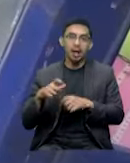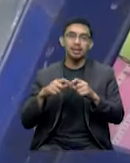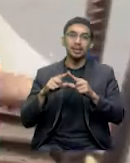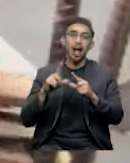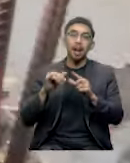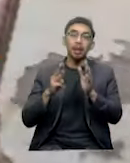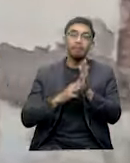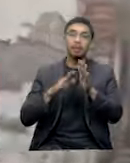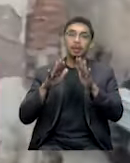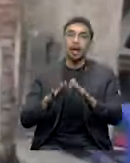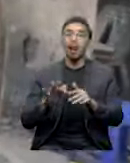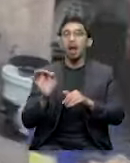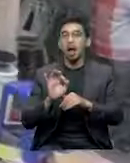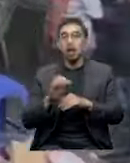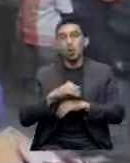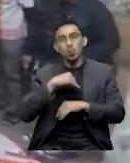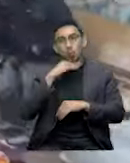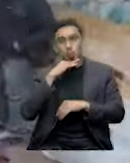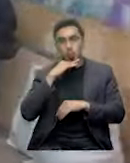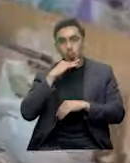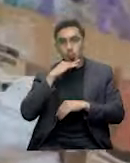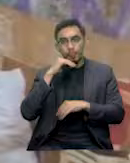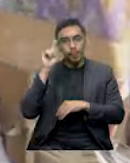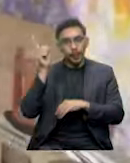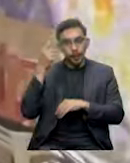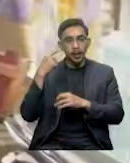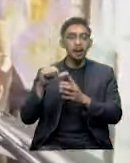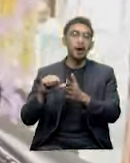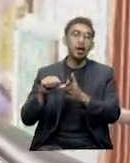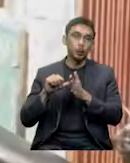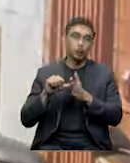hanya mengandalkan bantuan makanan dari BPBD setempat.